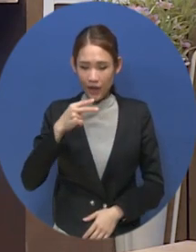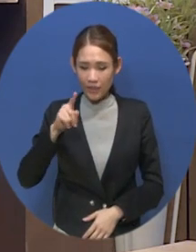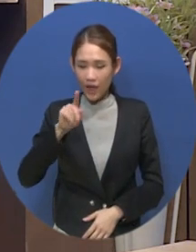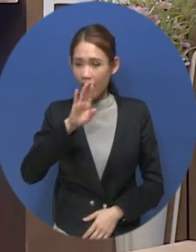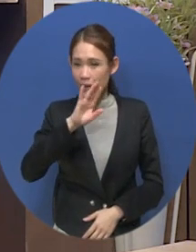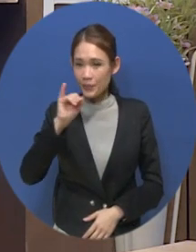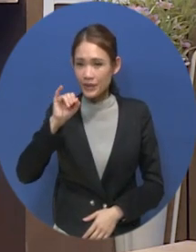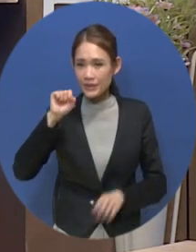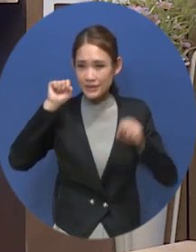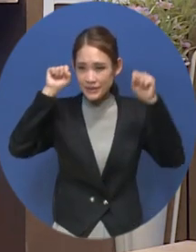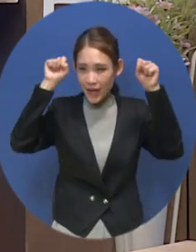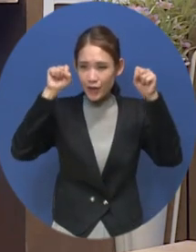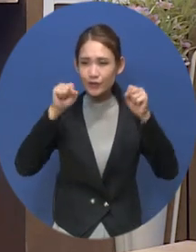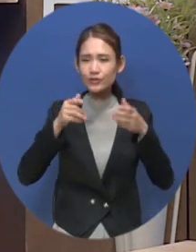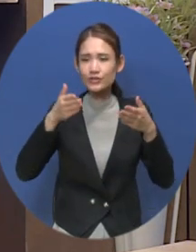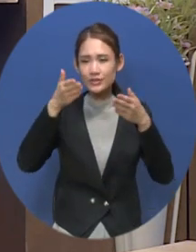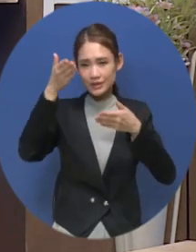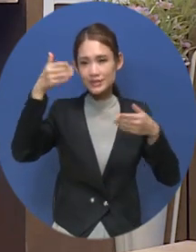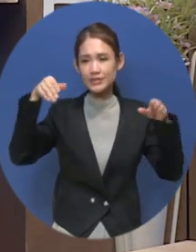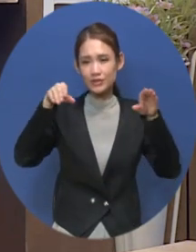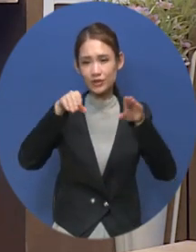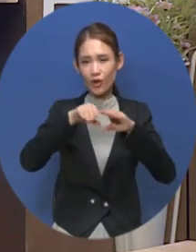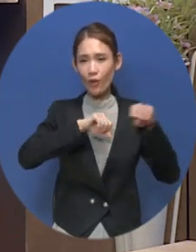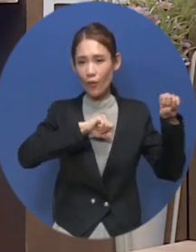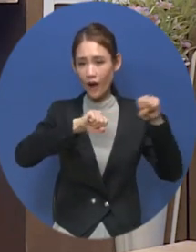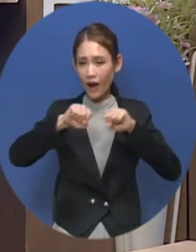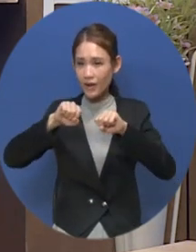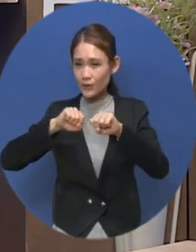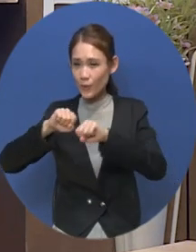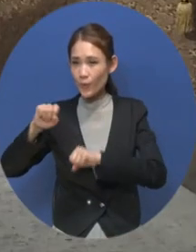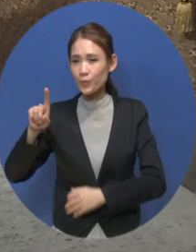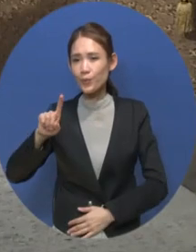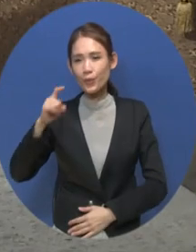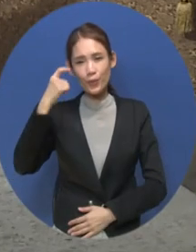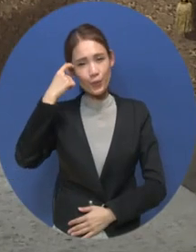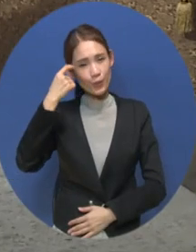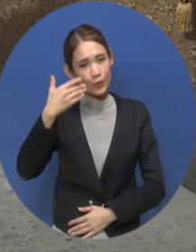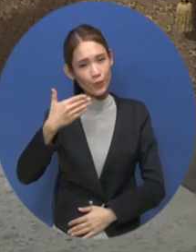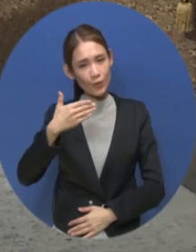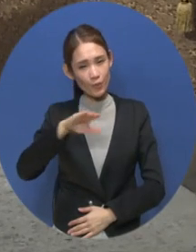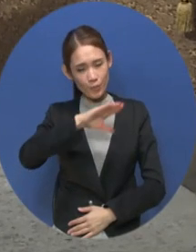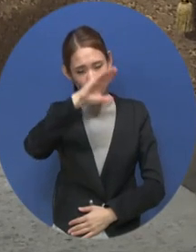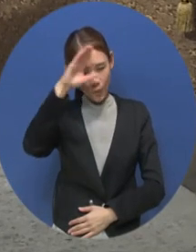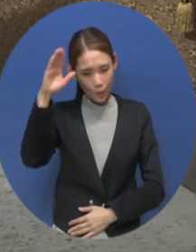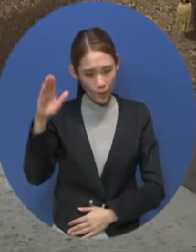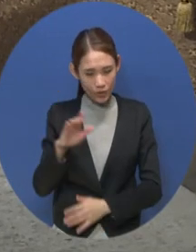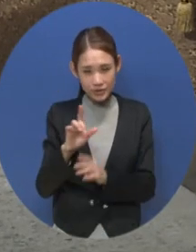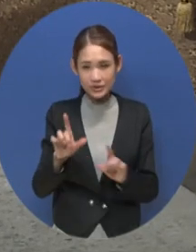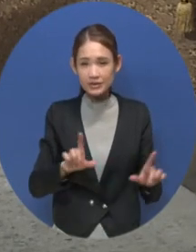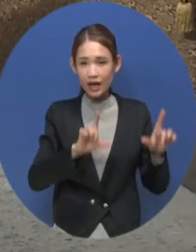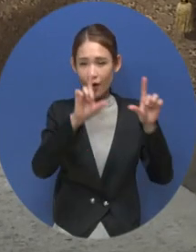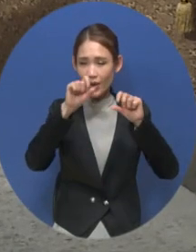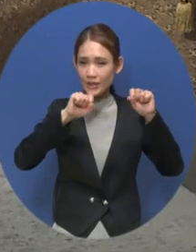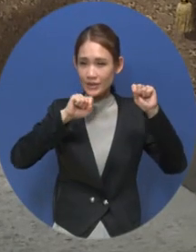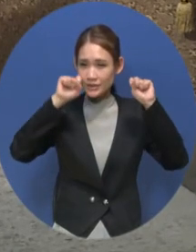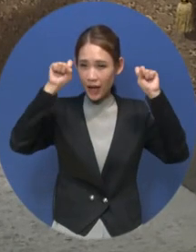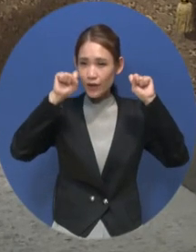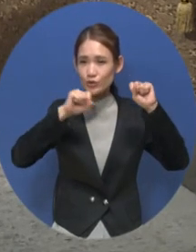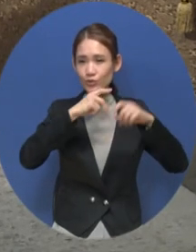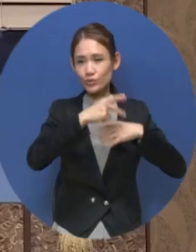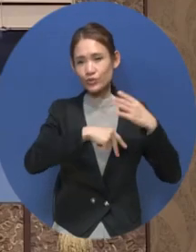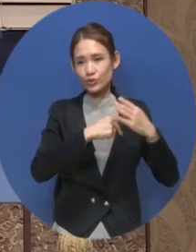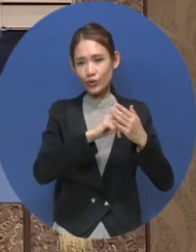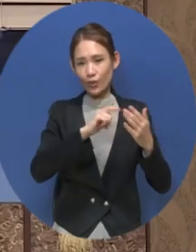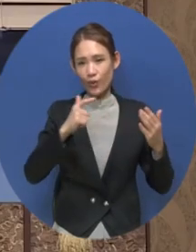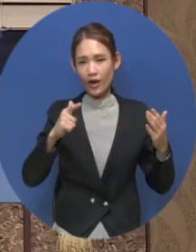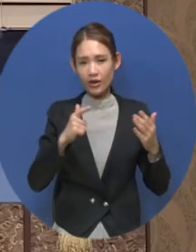체육 시설에서는 그럼 네. 주로 어떤 활동을 할 수 있나요? 그 모든 이제 생활 체육 프로그램을 뭐 종목에 따라서